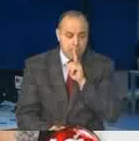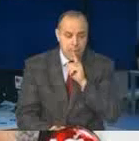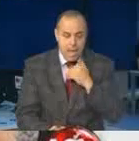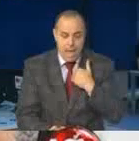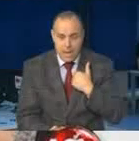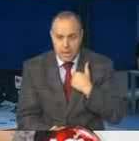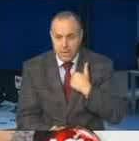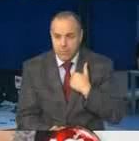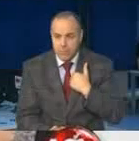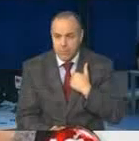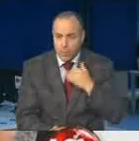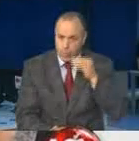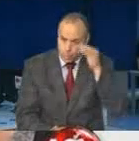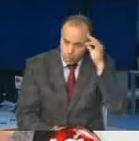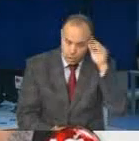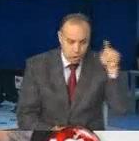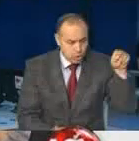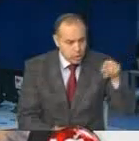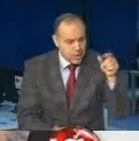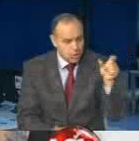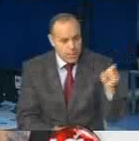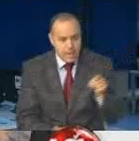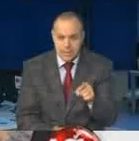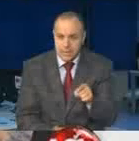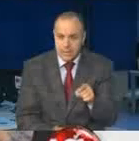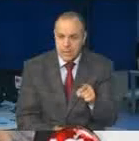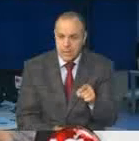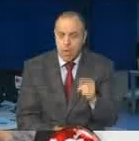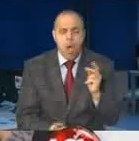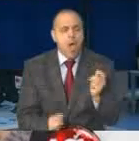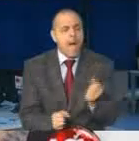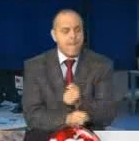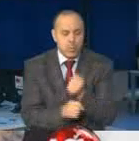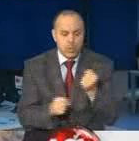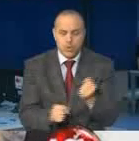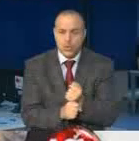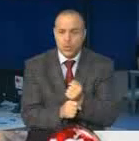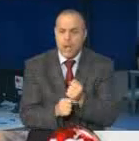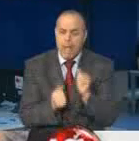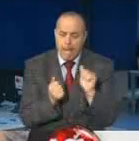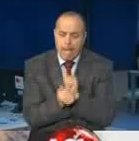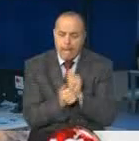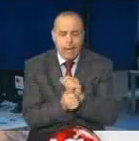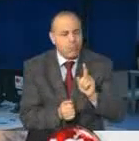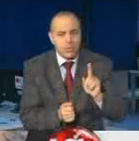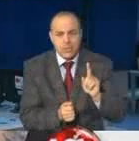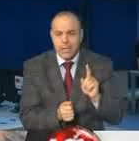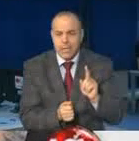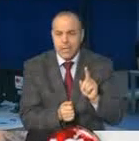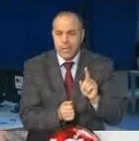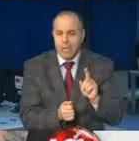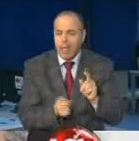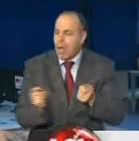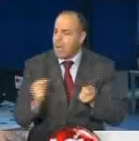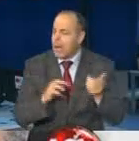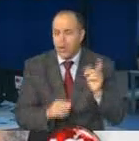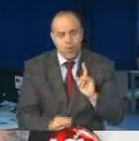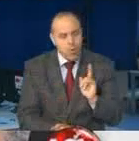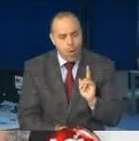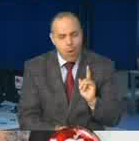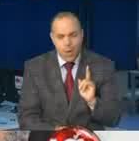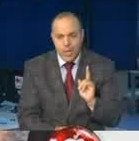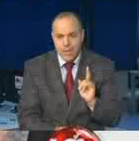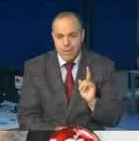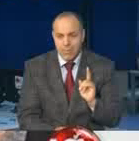معناها نقولوا يجي واحد يقول مستحيل أنا نتصالح مع في ضوء الشيء اللي وقع، لا،